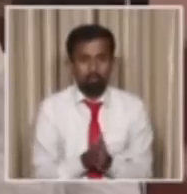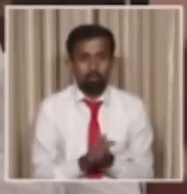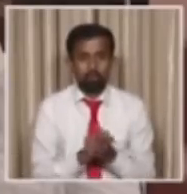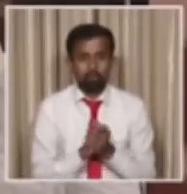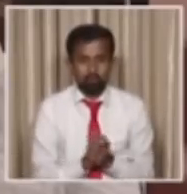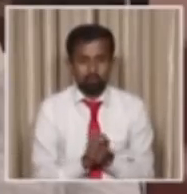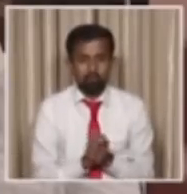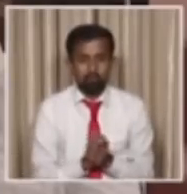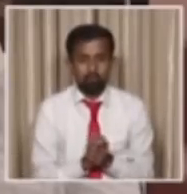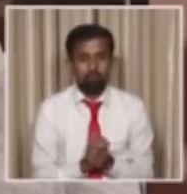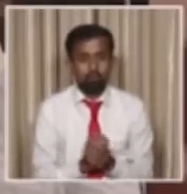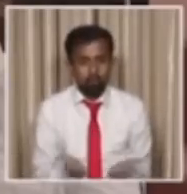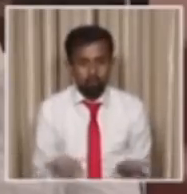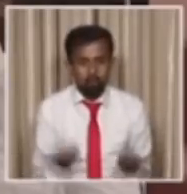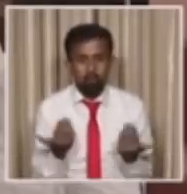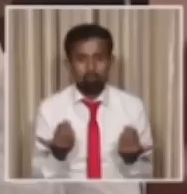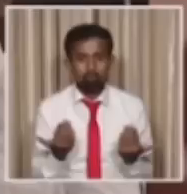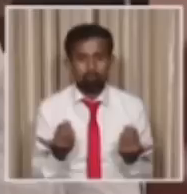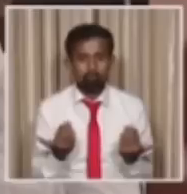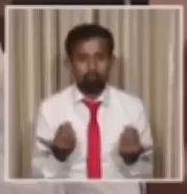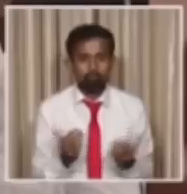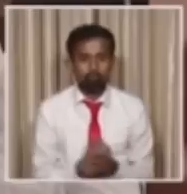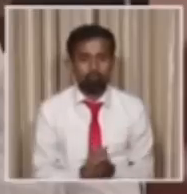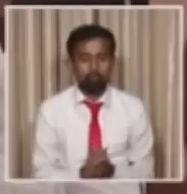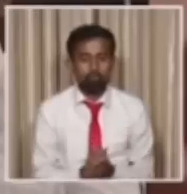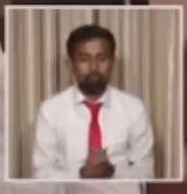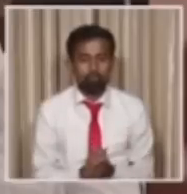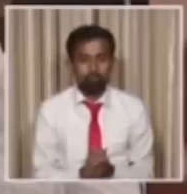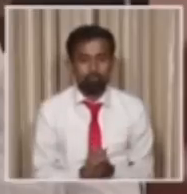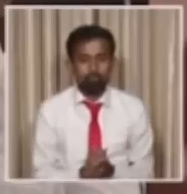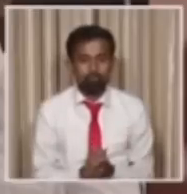වෙලා මේ දේ කරමු. ඒ මොකෝ මේ